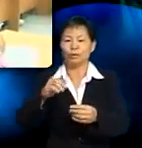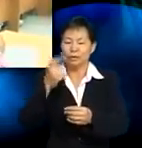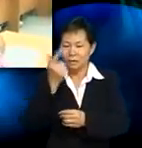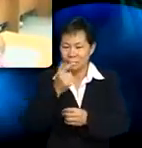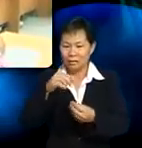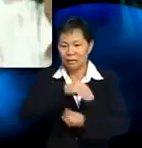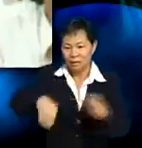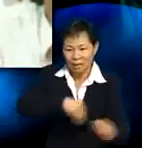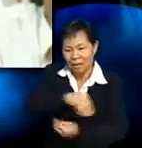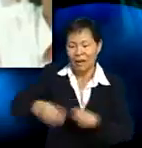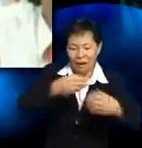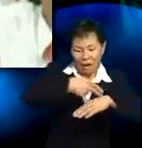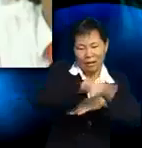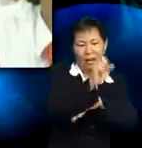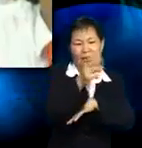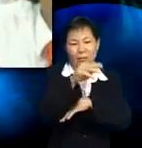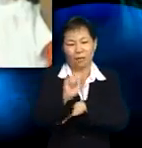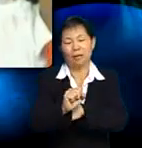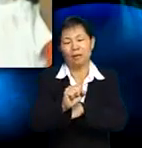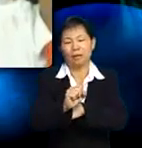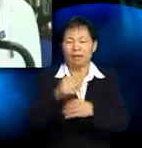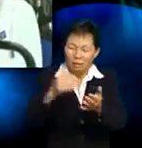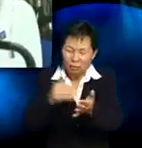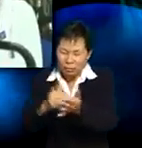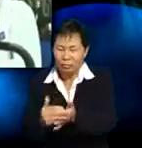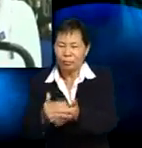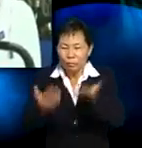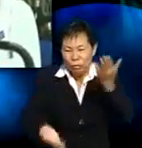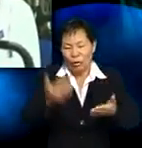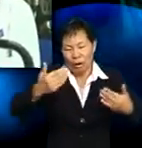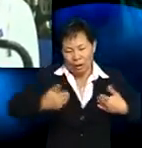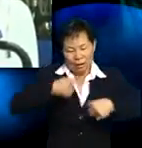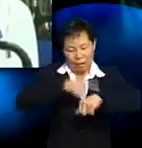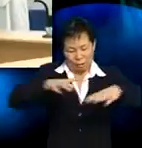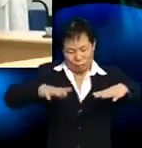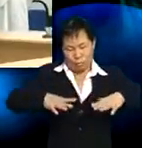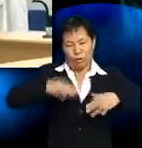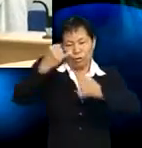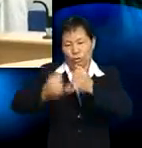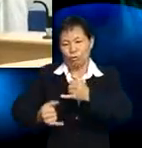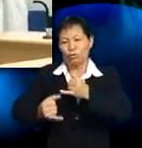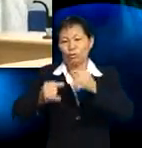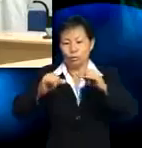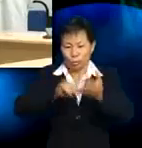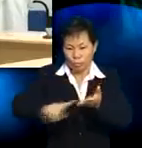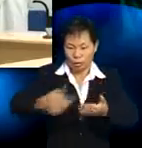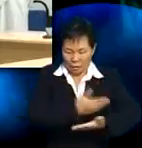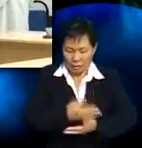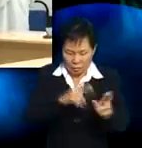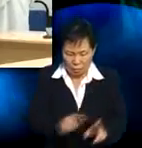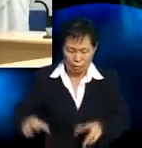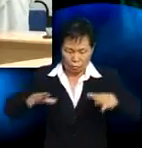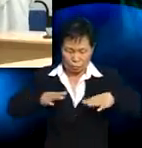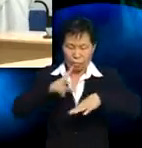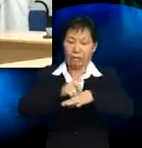atau menghanta SMS dan SMS yang kerap yang mungkin Apabila ada masa kecil Minggu pula anak-anak belum merancang